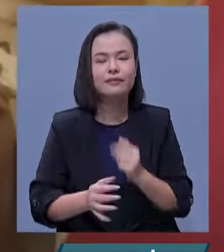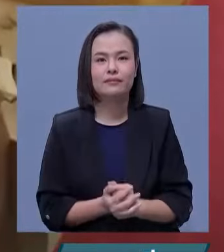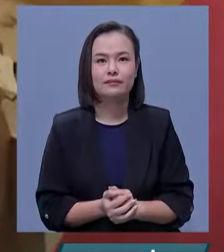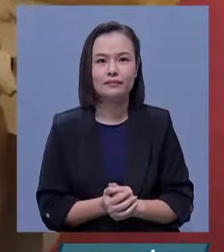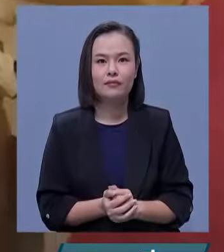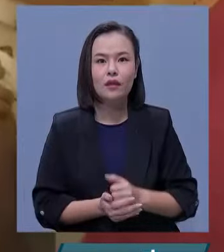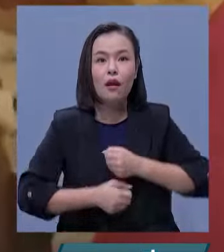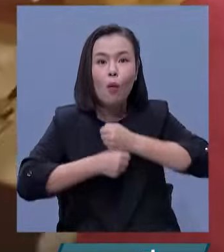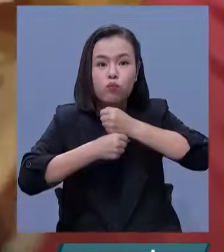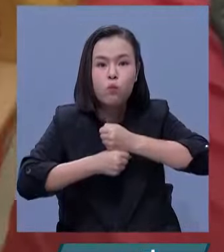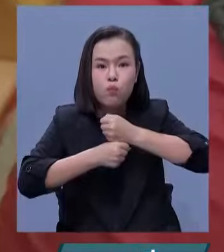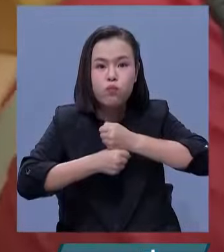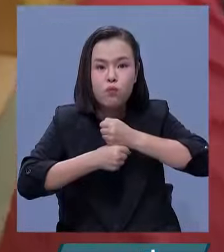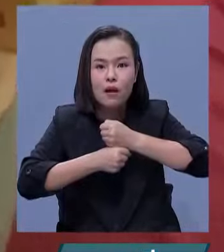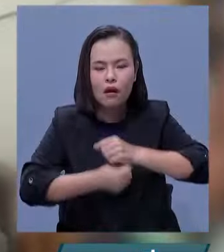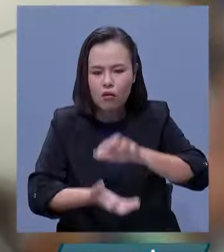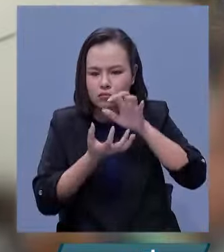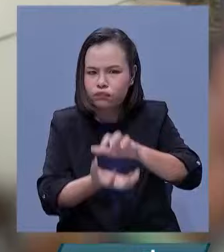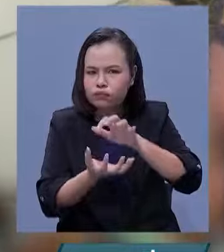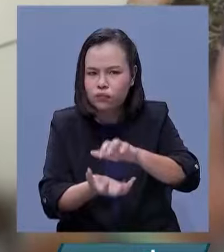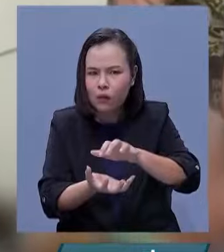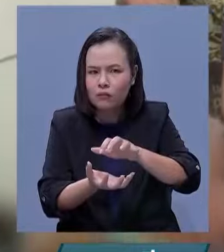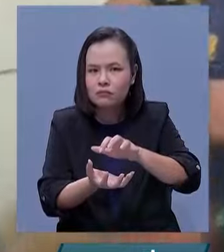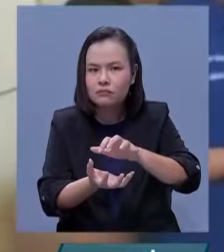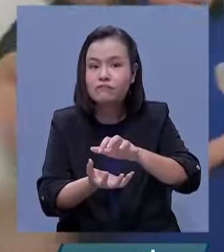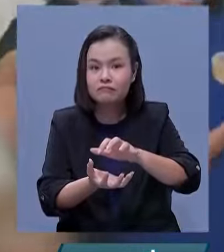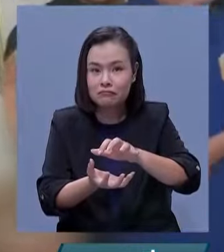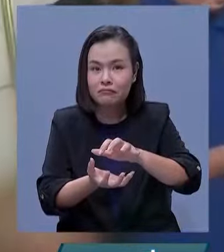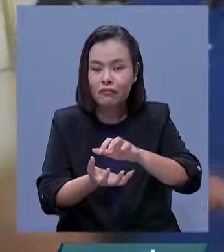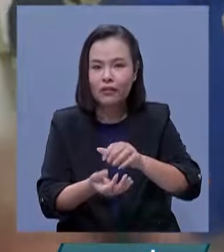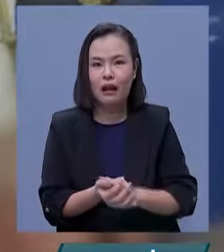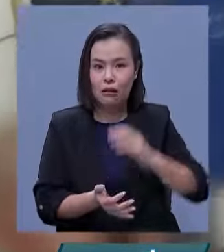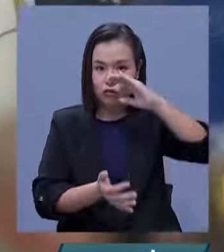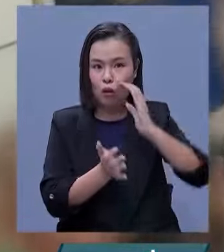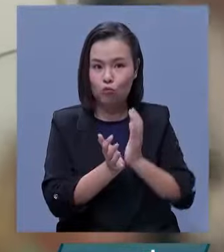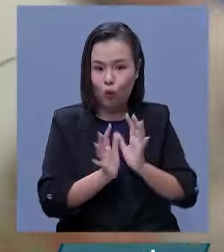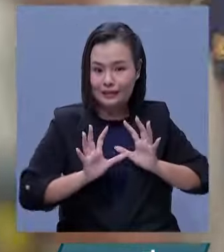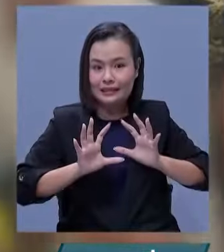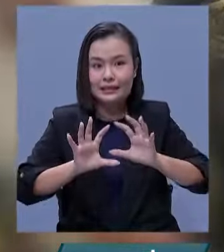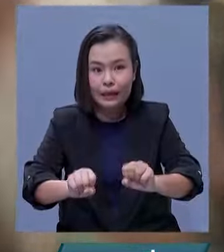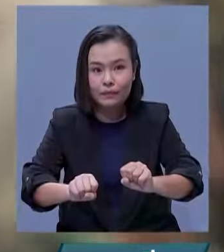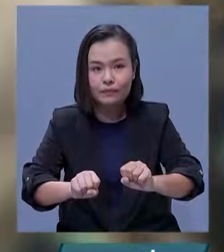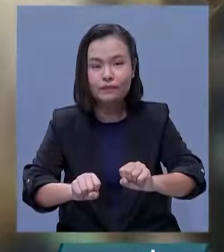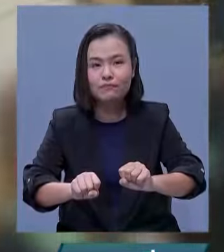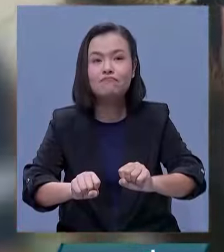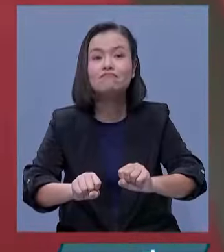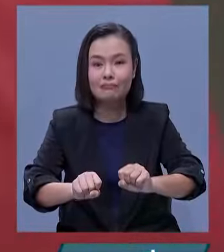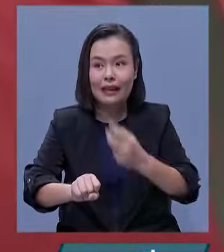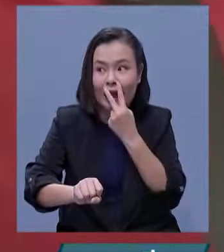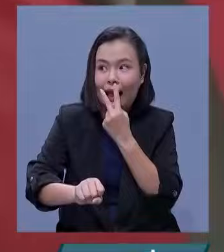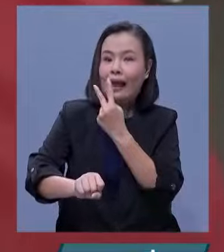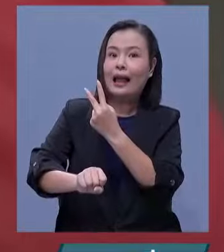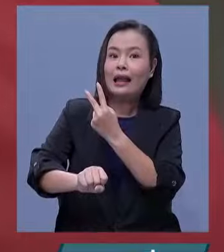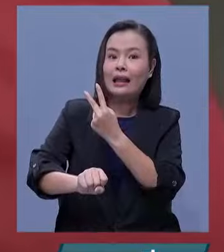ผู้สูงอายุกำลังเล่นไฮโลกันอยู่เลยจึงแสดงตัวเข้าจับกุมนะครับทั้งหมดแน่นอนพอเห็นเจ้าหน้า